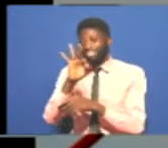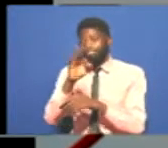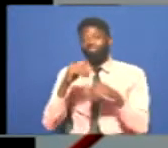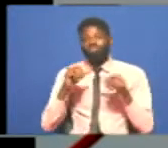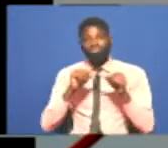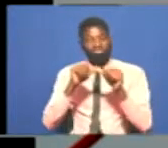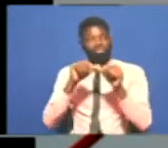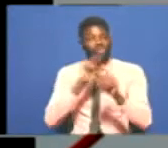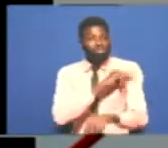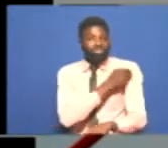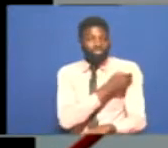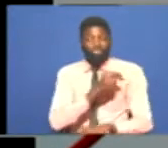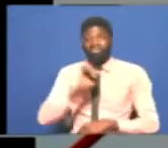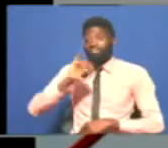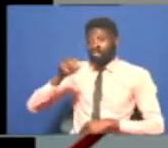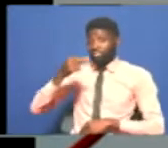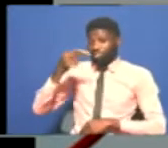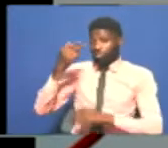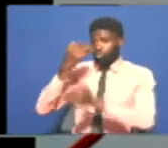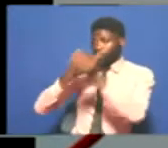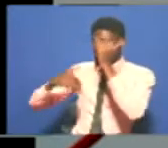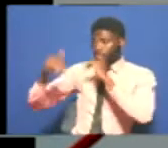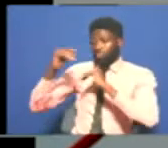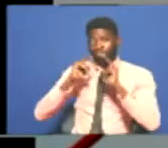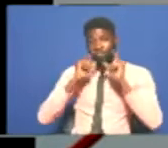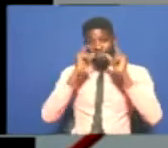Johns Hopkins zinaashiria kwamba zaidi ya watu